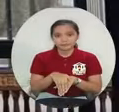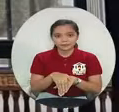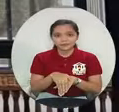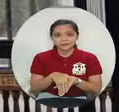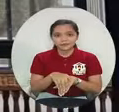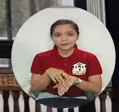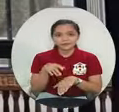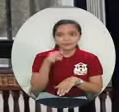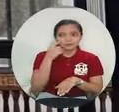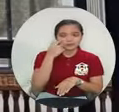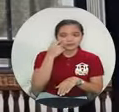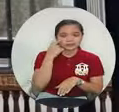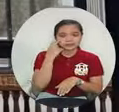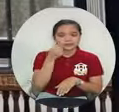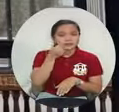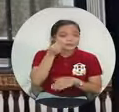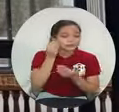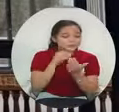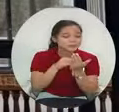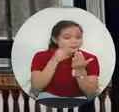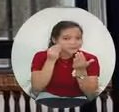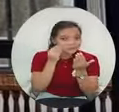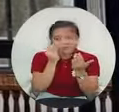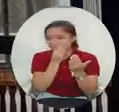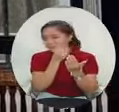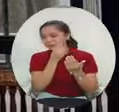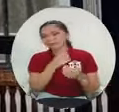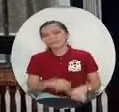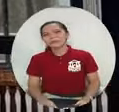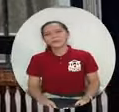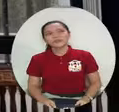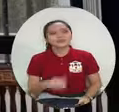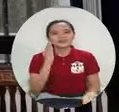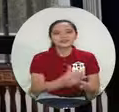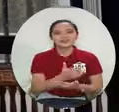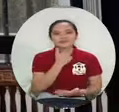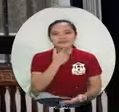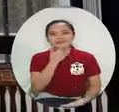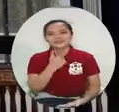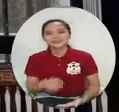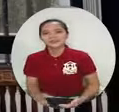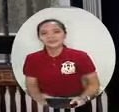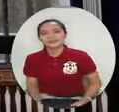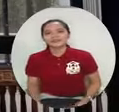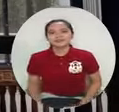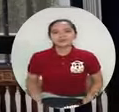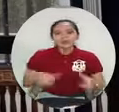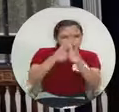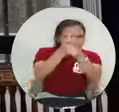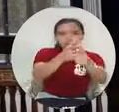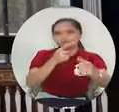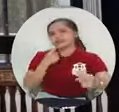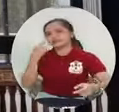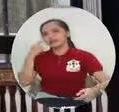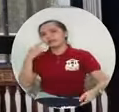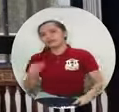ato. Sigurado sa nato ang ato commitment niya. Ato pangako niya. Let us run